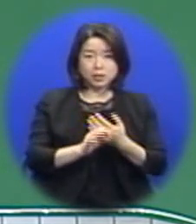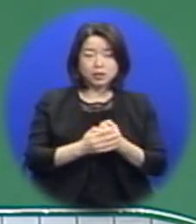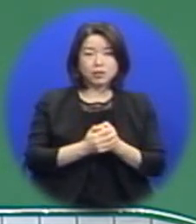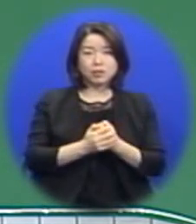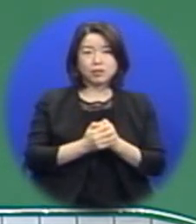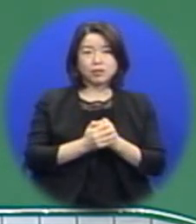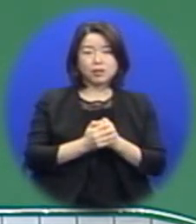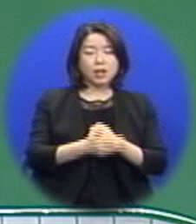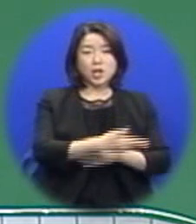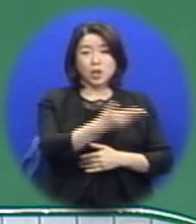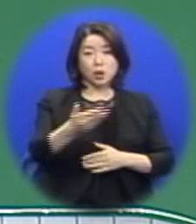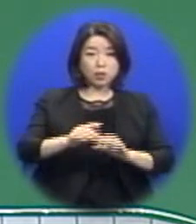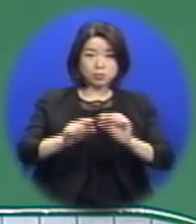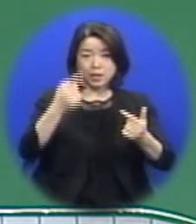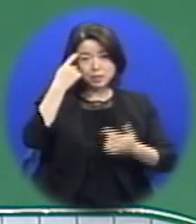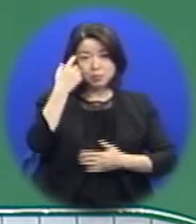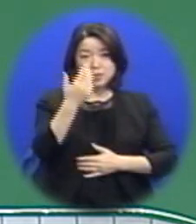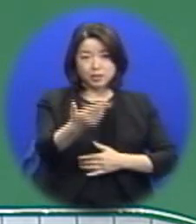여러분은 아닙니까?